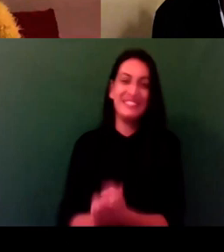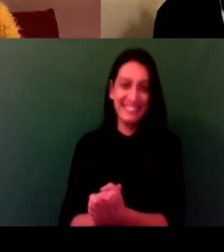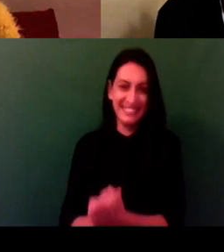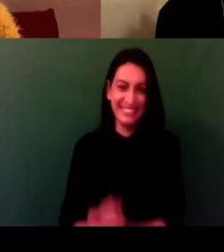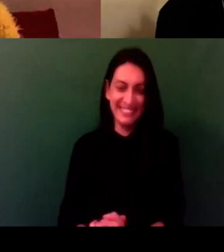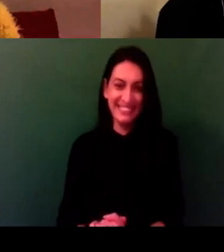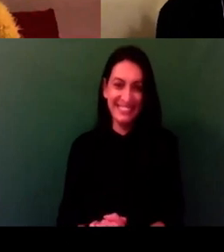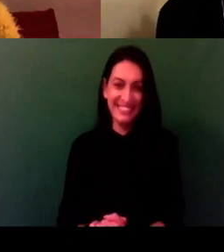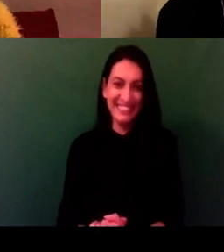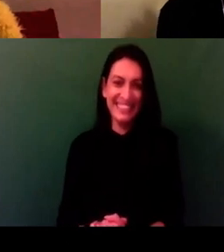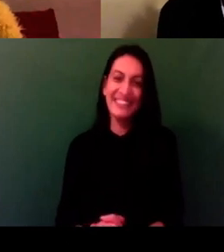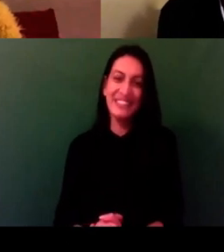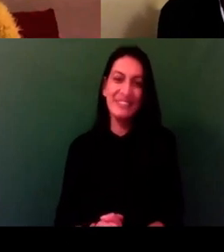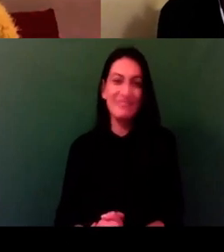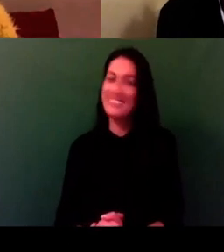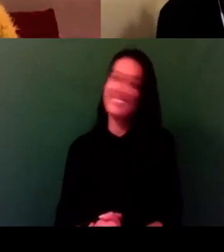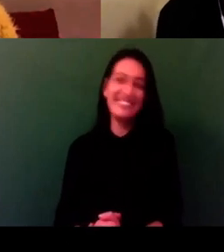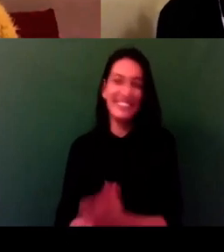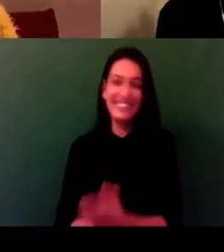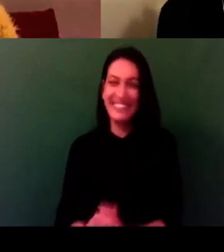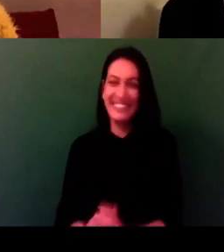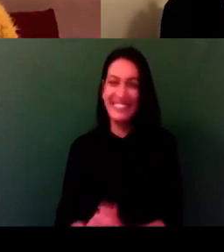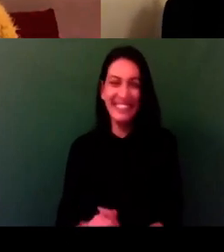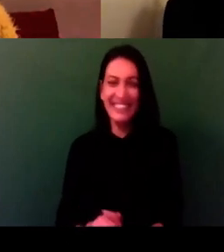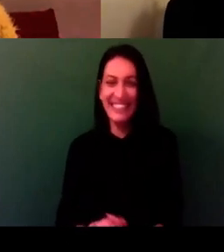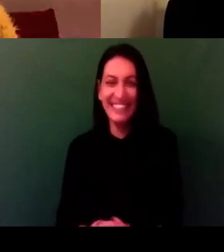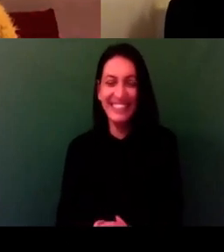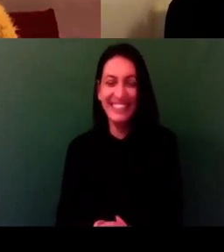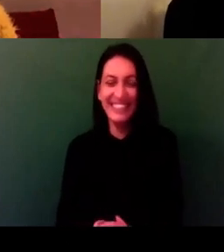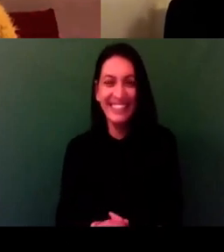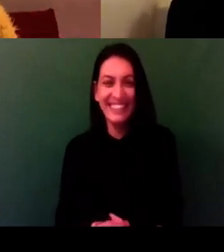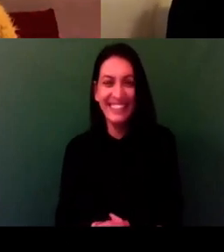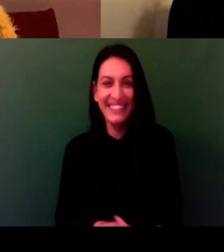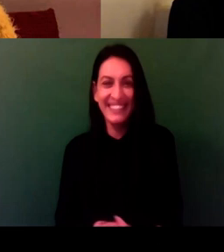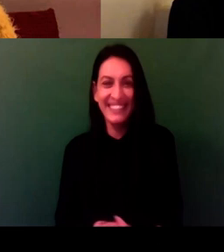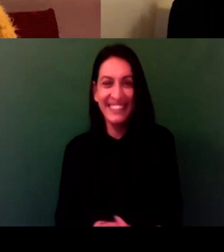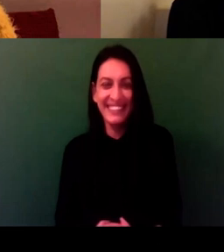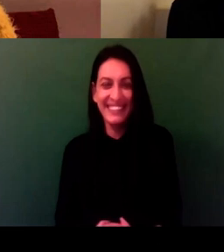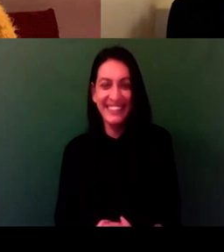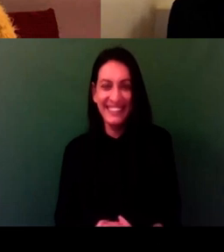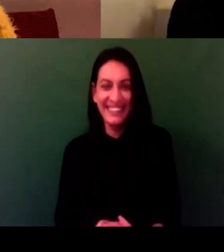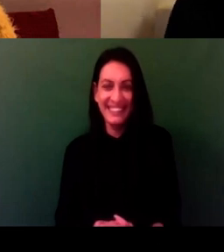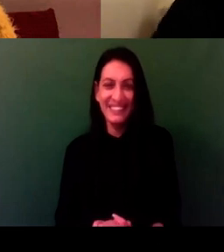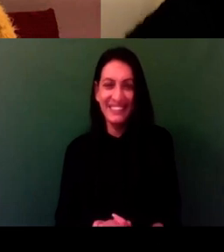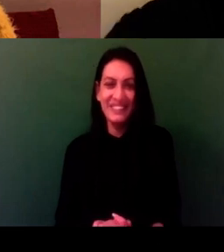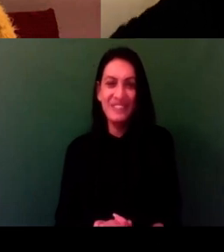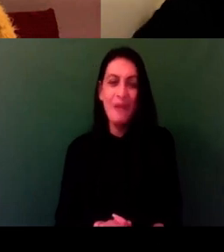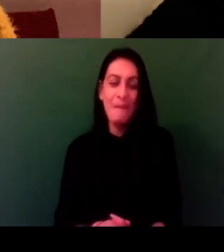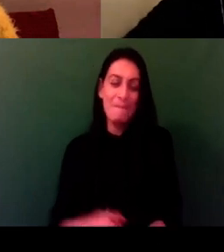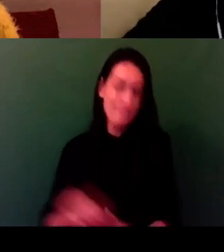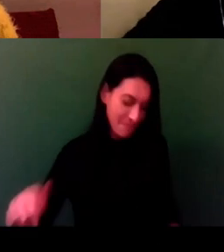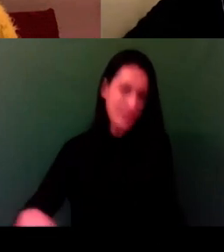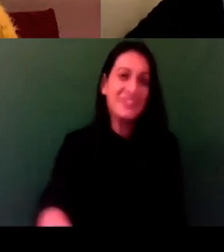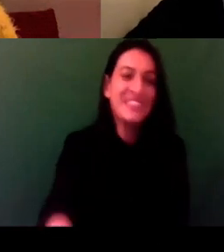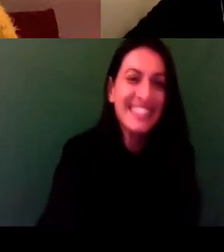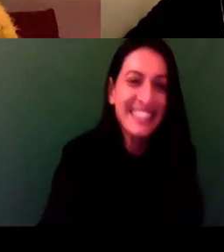yormayı başarıyoruz sanırım. Her etkinliğimizde yormaya da devam edeceğiz. Çok teşekkürler. Evet,